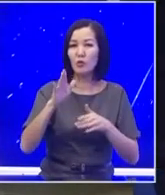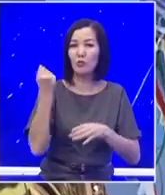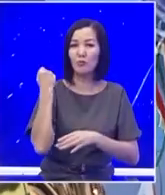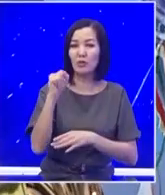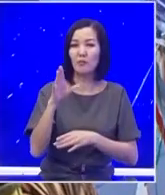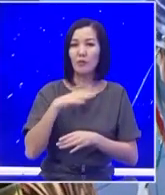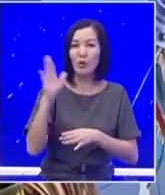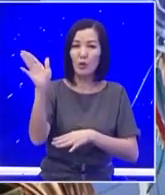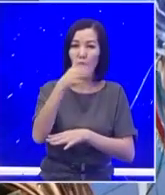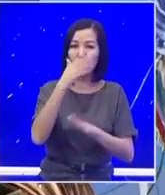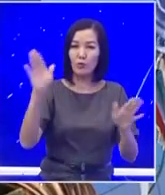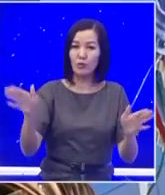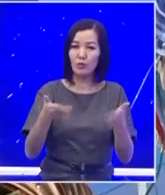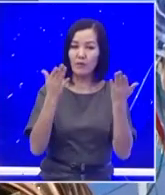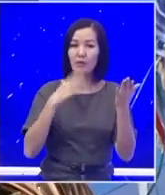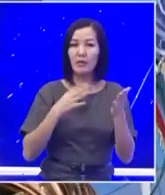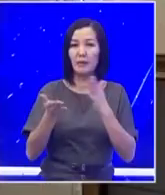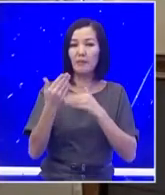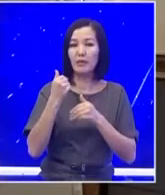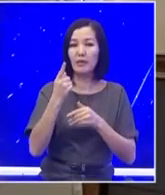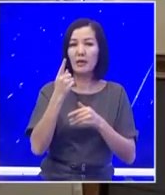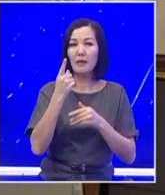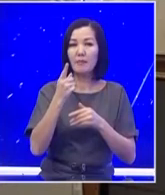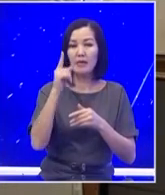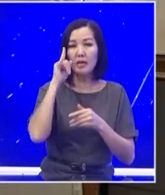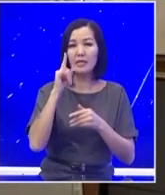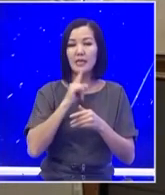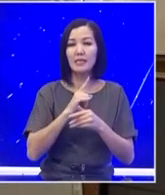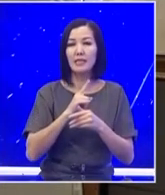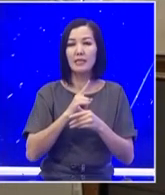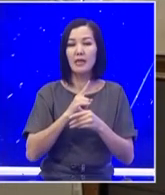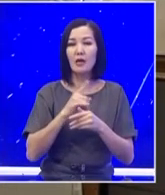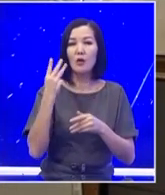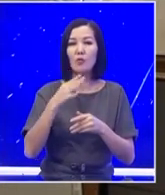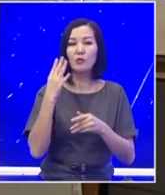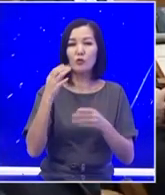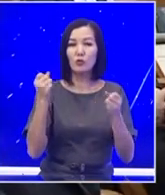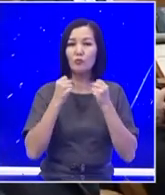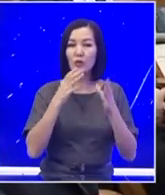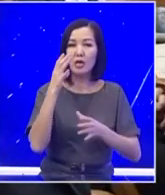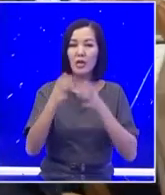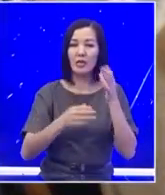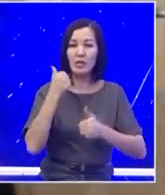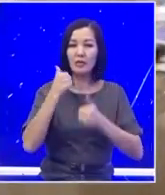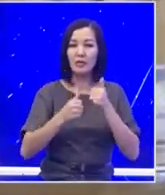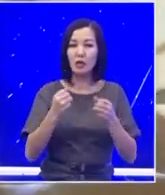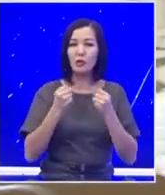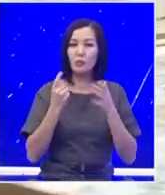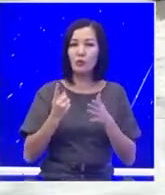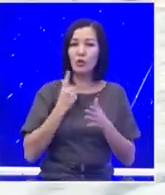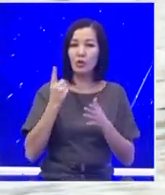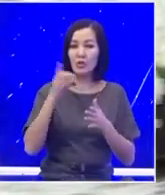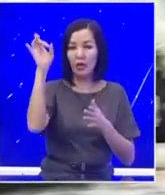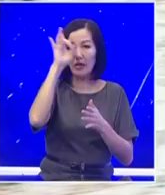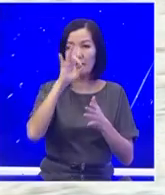жеткізіп, көк туымызды биікте желбіретті. Былтыр бір елімізге еңбек сіңірген және 34 саңлақ халықаралық дәрежедегі спорт шебері атағын